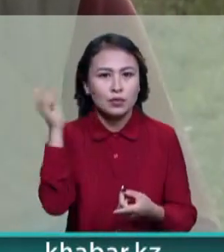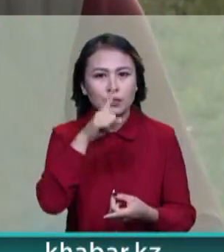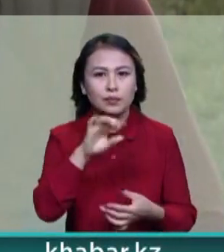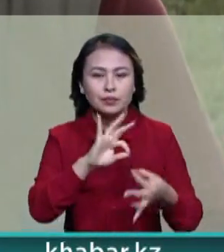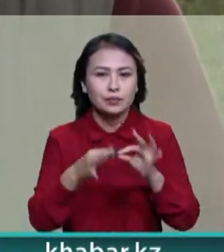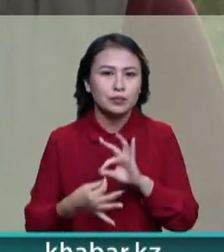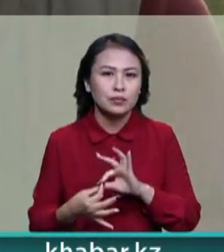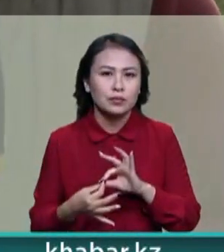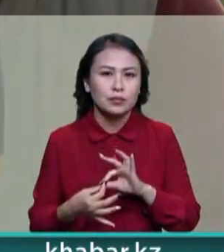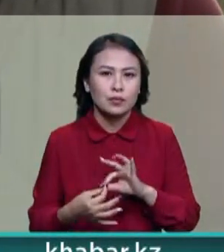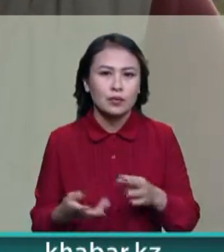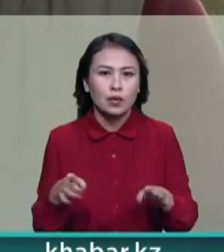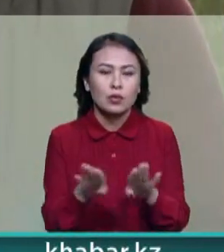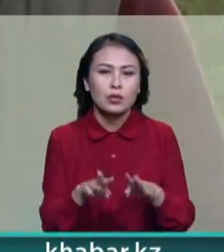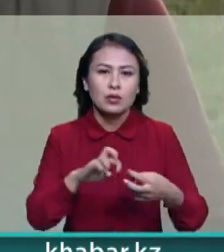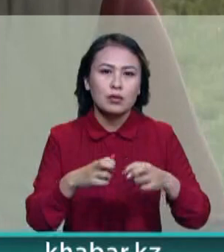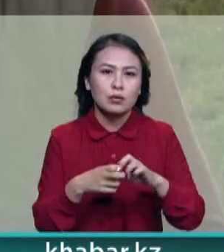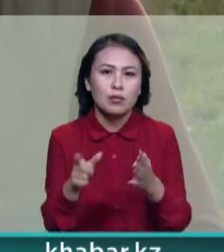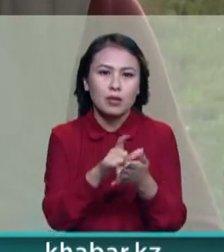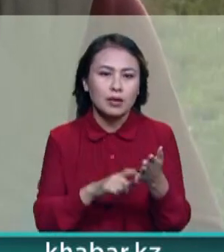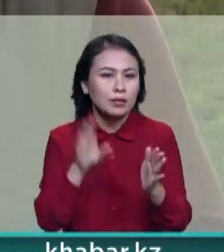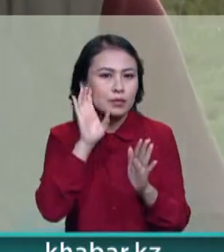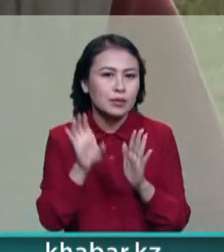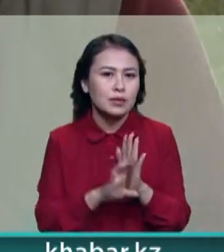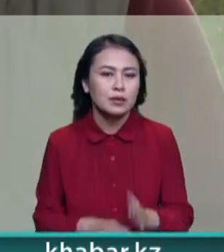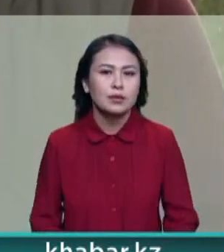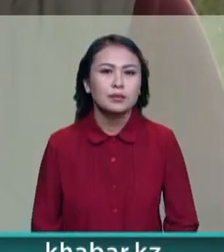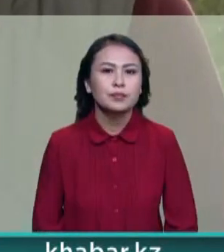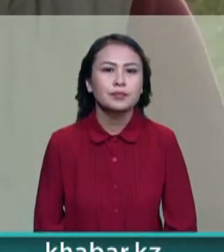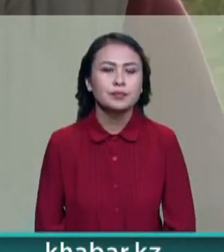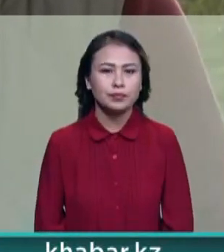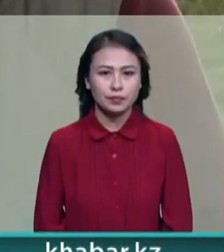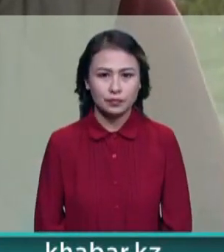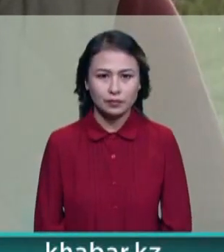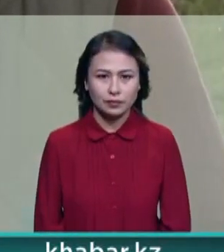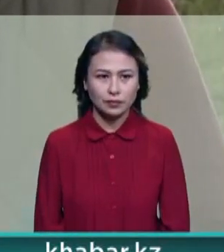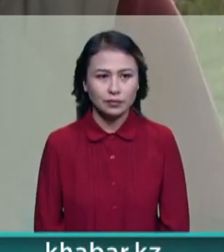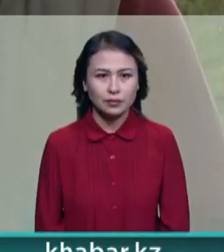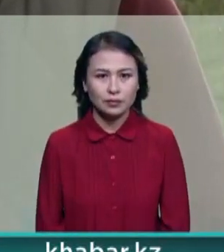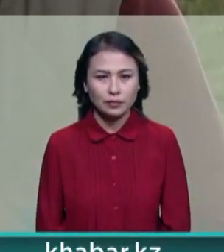тікелей байланысты. Самат, қайырлы күн, өңірдегі ахуал жайында бізге баяндап берсеңіз.